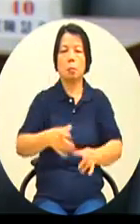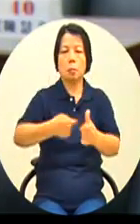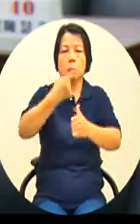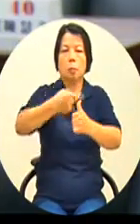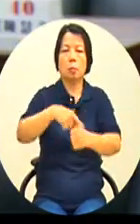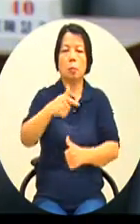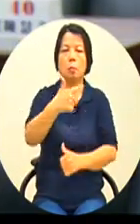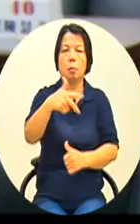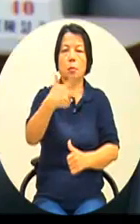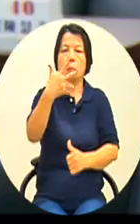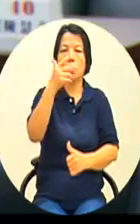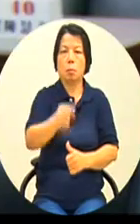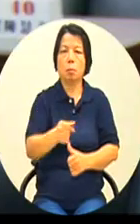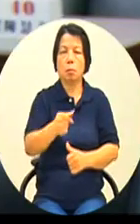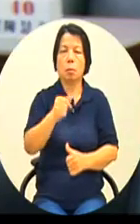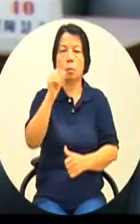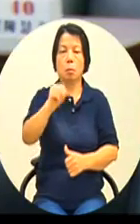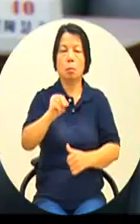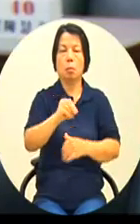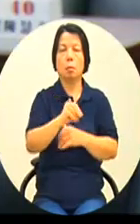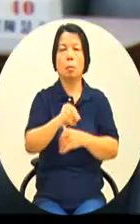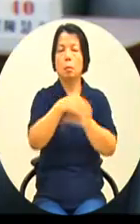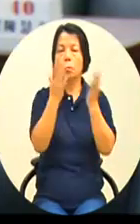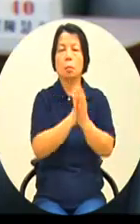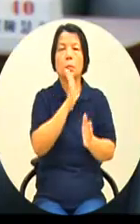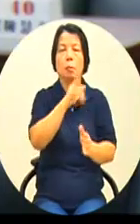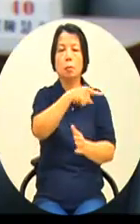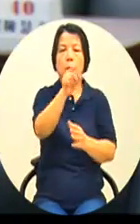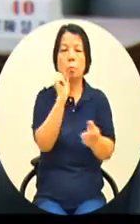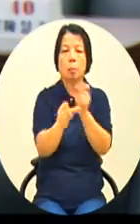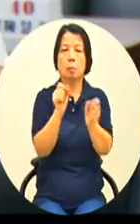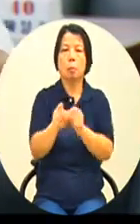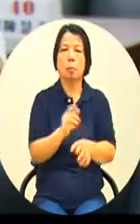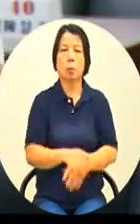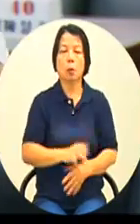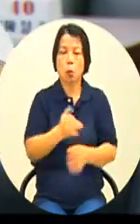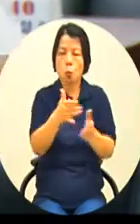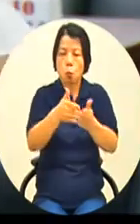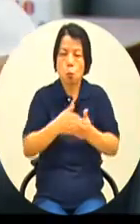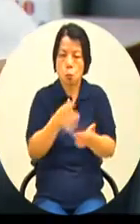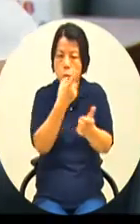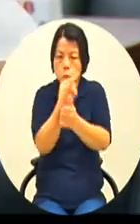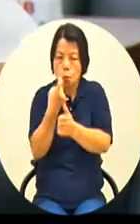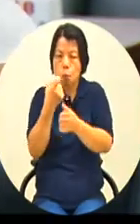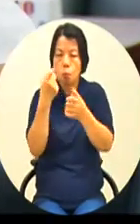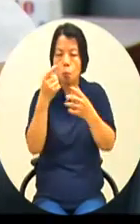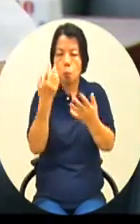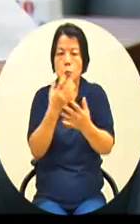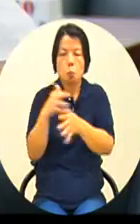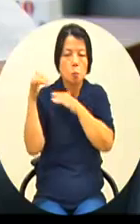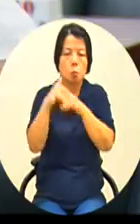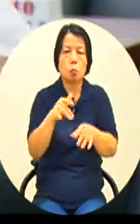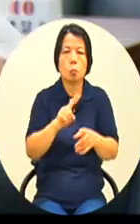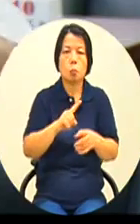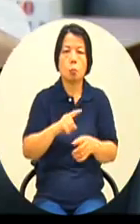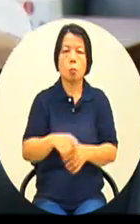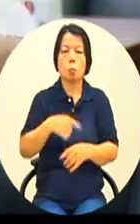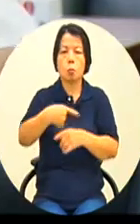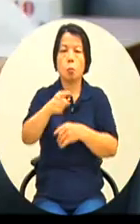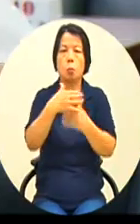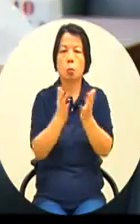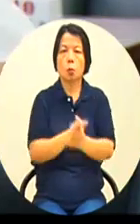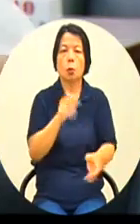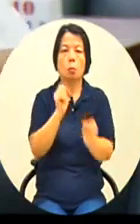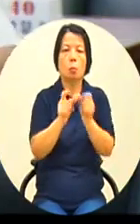6700万。佛光山是咩物件呢？佛光山为什么要吸引所有人去？咱免买物件，伊买物